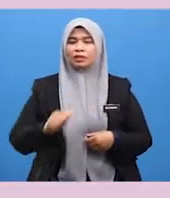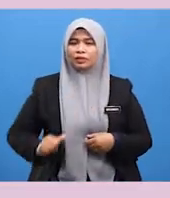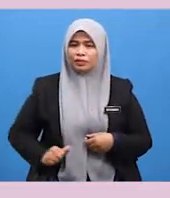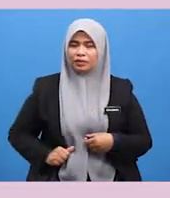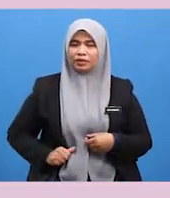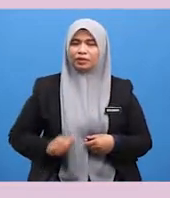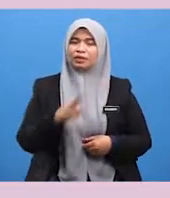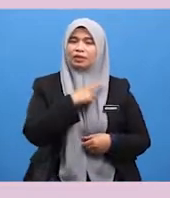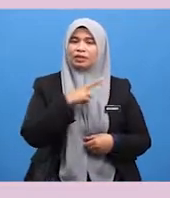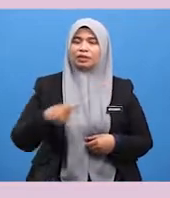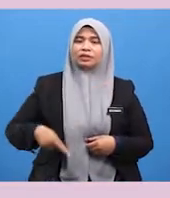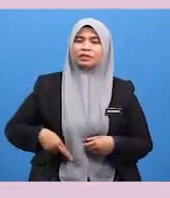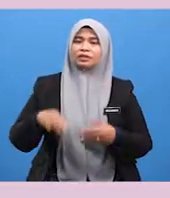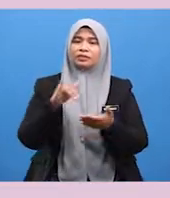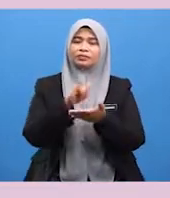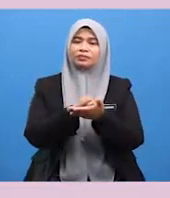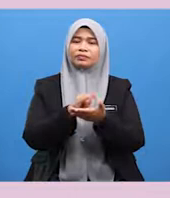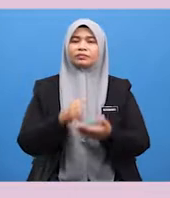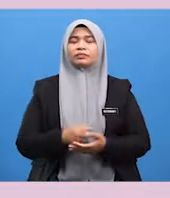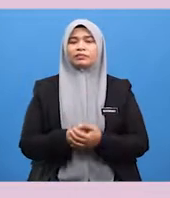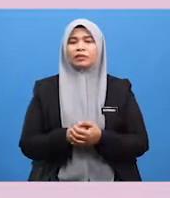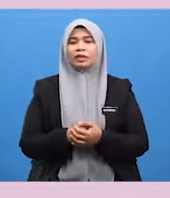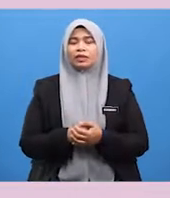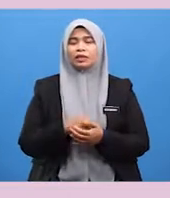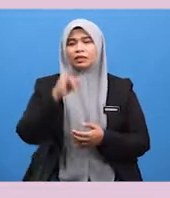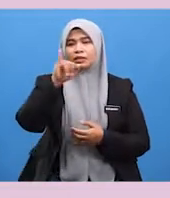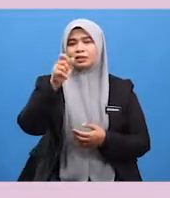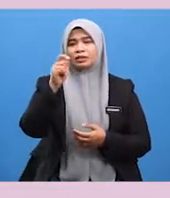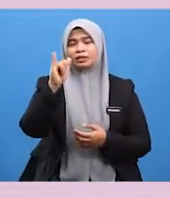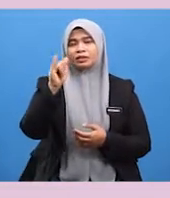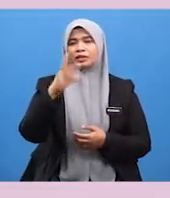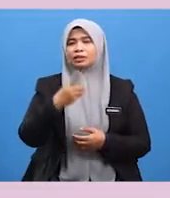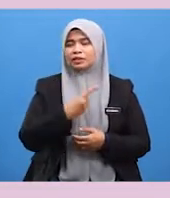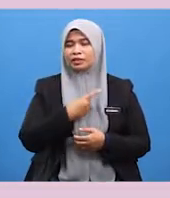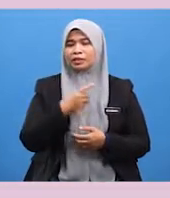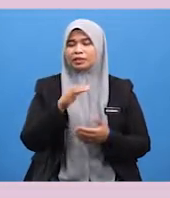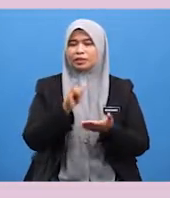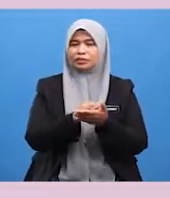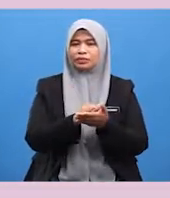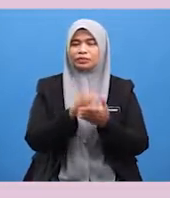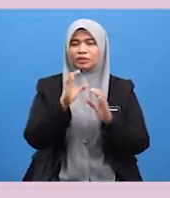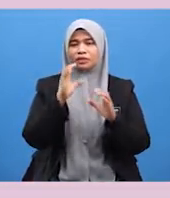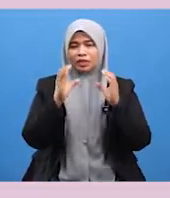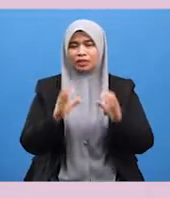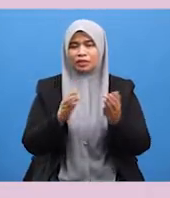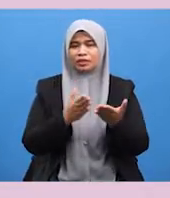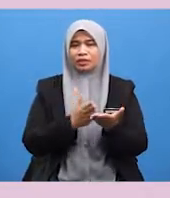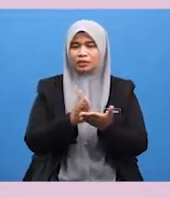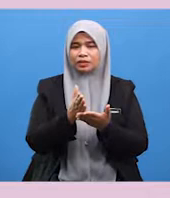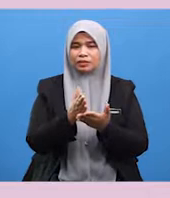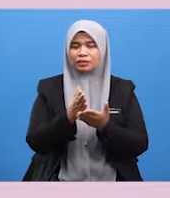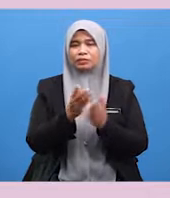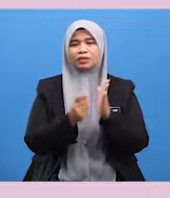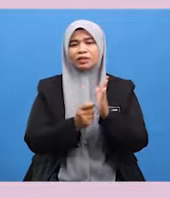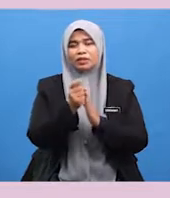kewibawaan raja-raja tersebut. Jati diri tersebut secara tidak langsung meningkatkan imej